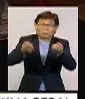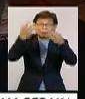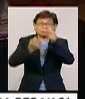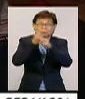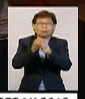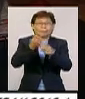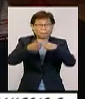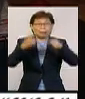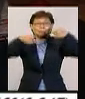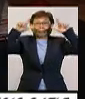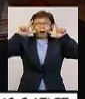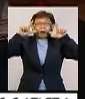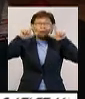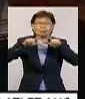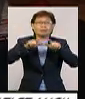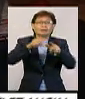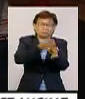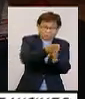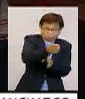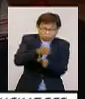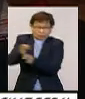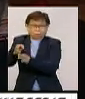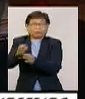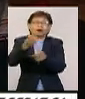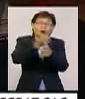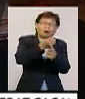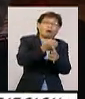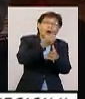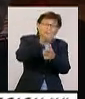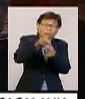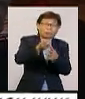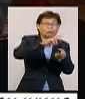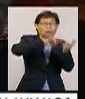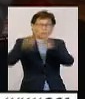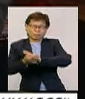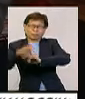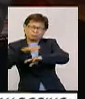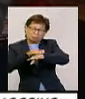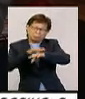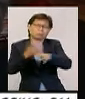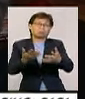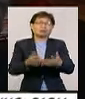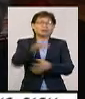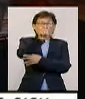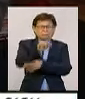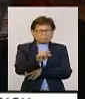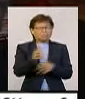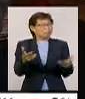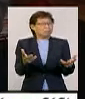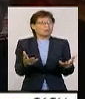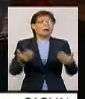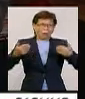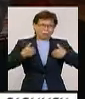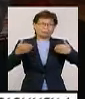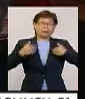martabat sektor ini ataupun reformasinya itu sangat perlahan. Perlahan, rendah sekalipun. Baik.